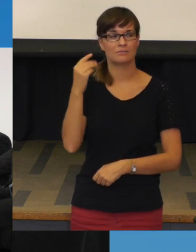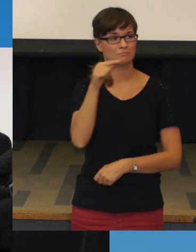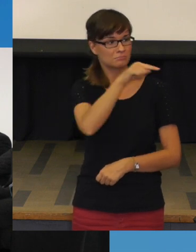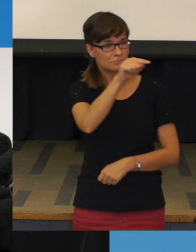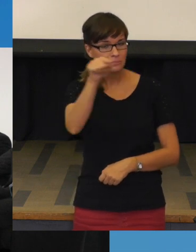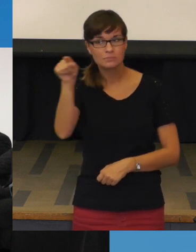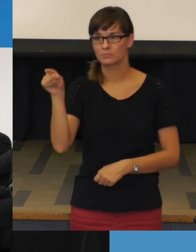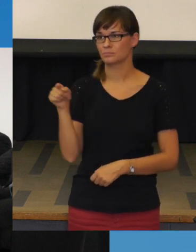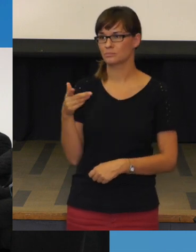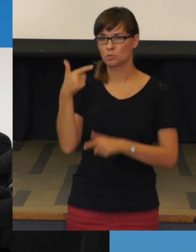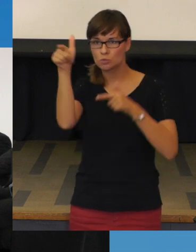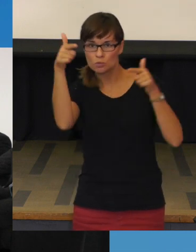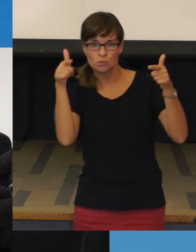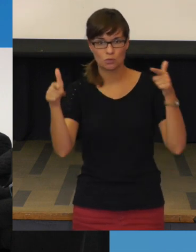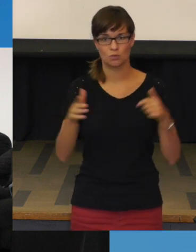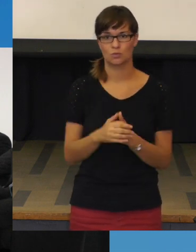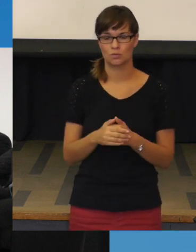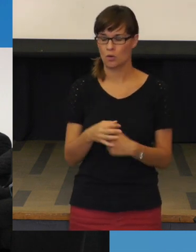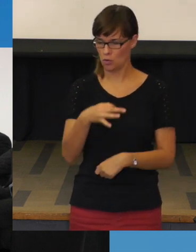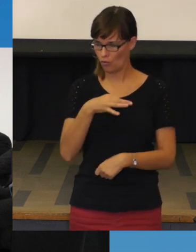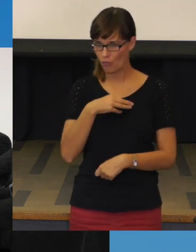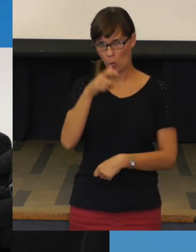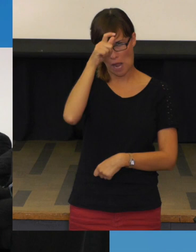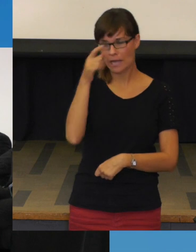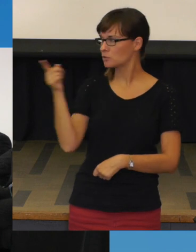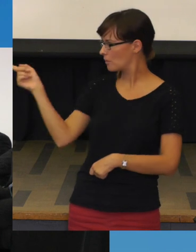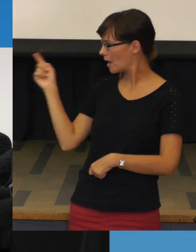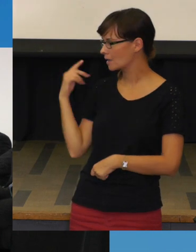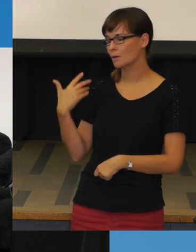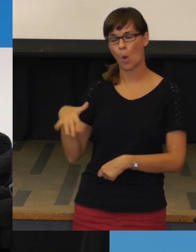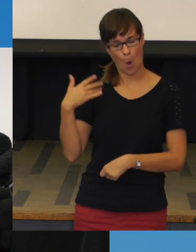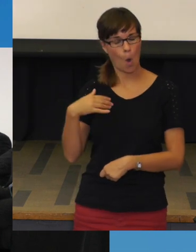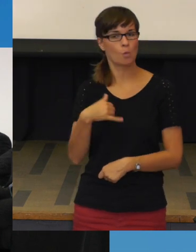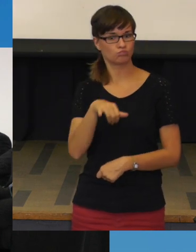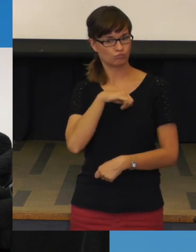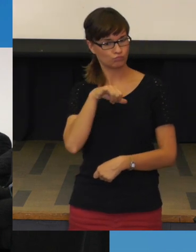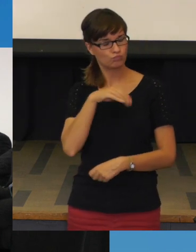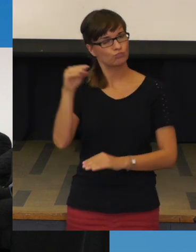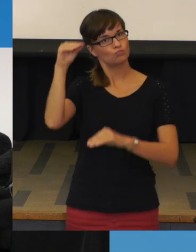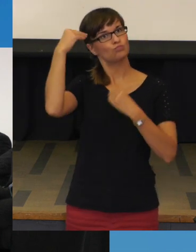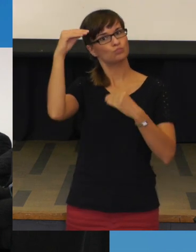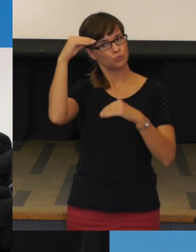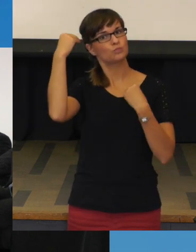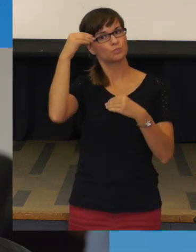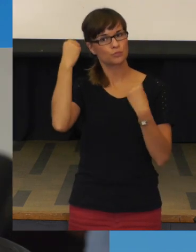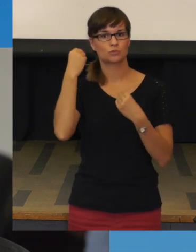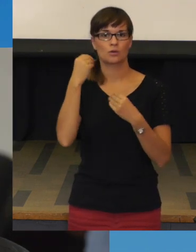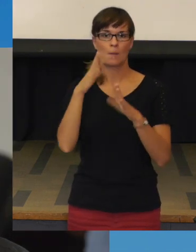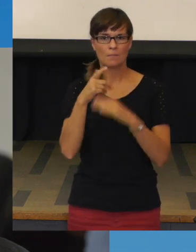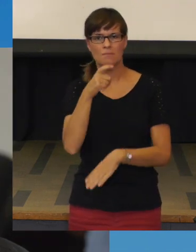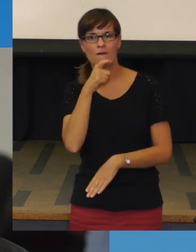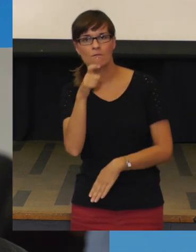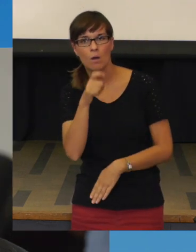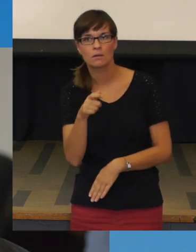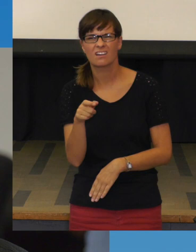Ich fand die Experten sehr, sehr informativ und auch einigermaßen klar im Ausdruck. Bei manchem Ausdruck habe